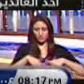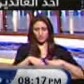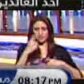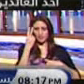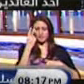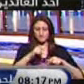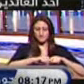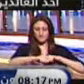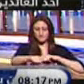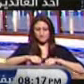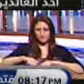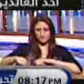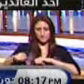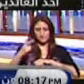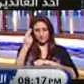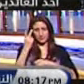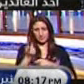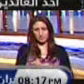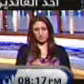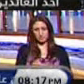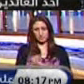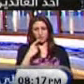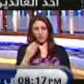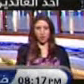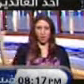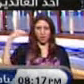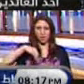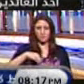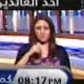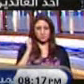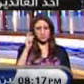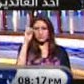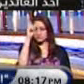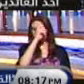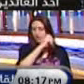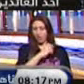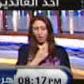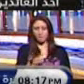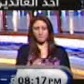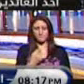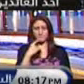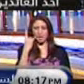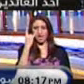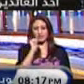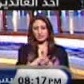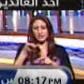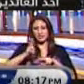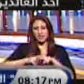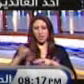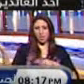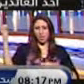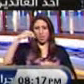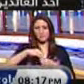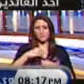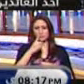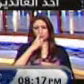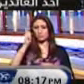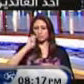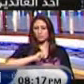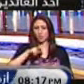ويوم الخميس يزيدوا علينا 10 تاني. ما ينفعش كده، لماذا؟ يعني كان منظر وحش، معاملة قاسية